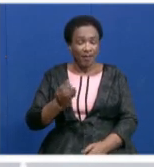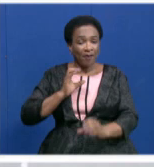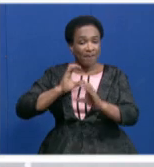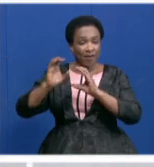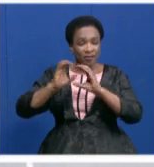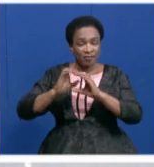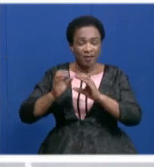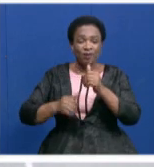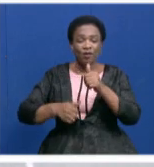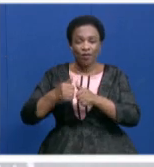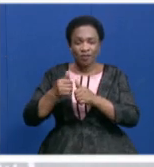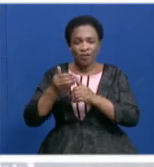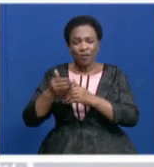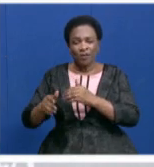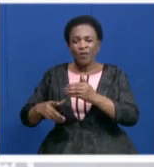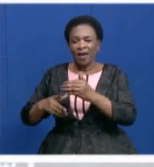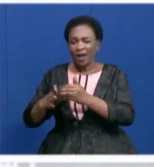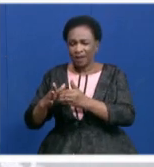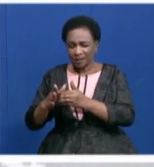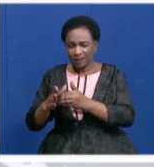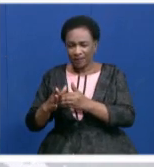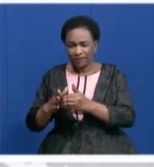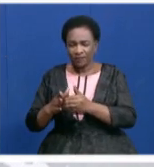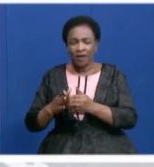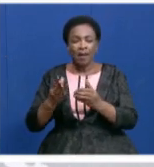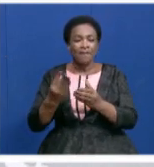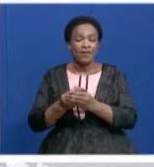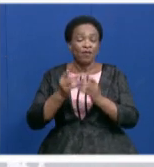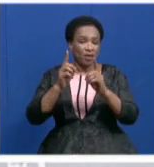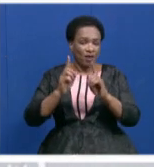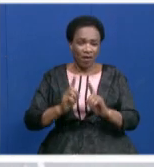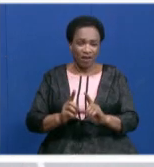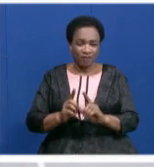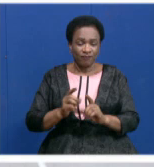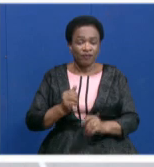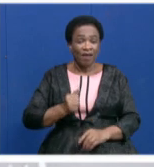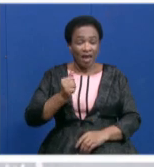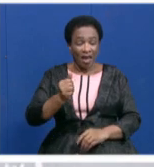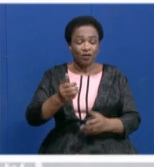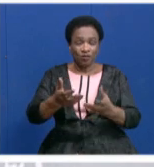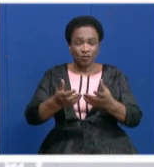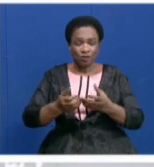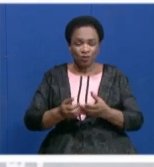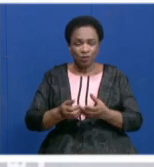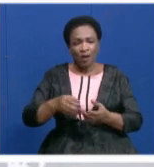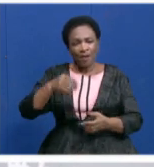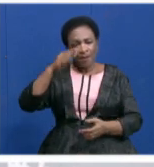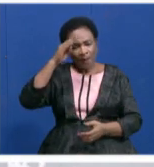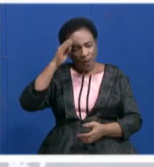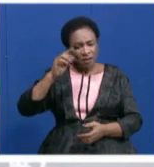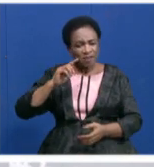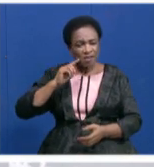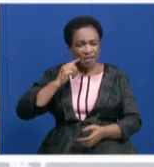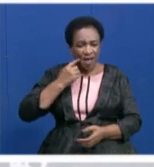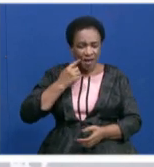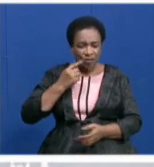uong upe wa kata pamoja na walim lakini hatu zuli upe wa polisi walar